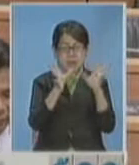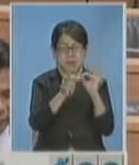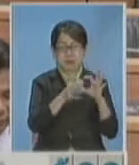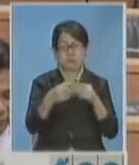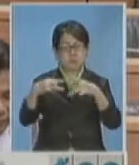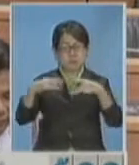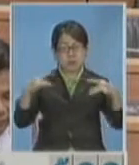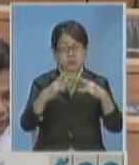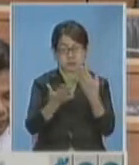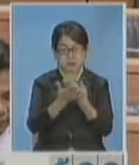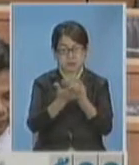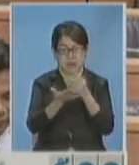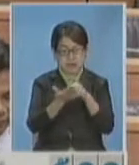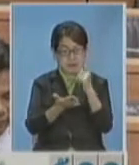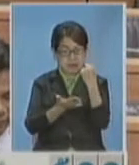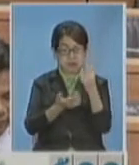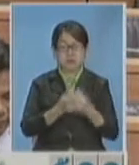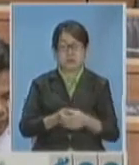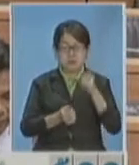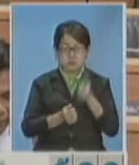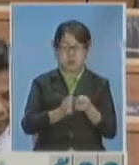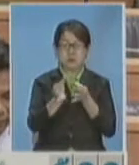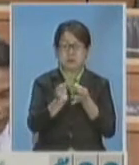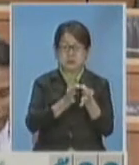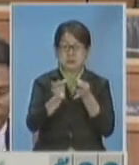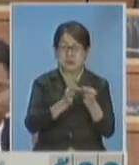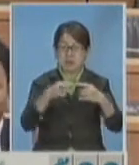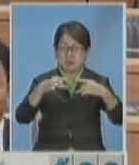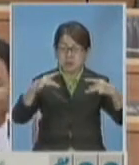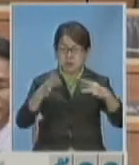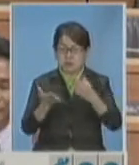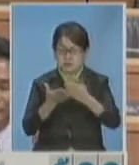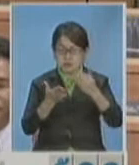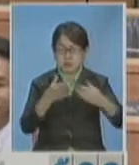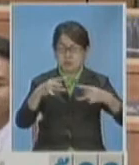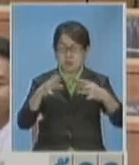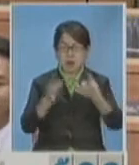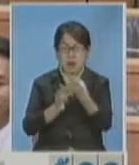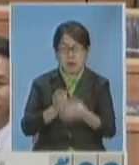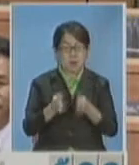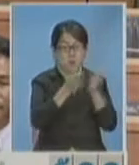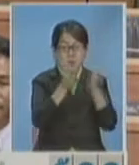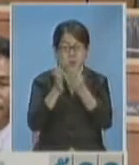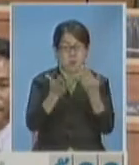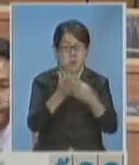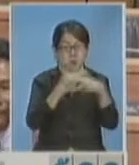ทีอภิปรายงบประมาณท่านสามารถชี้ให้เห็นได้ครับว่าไม่เหมาะสมอย่างไรจะไปกล่าวหาคนอื่นทุจ